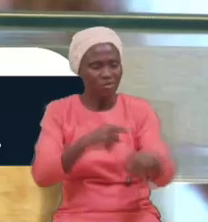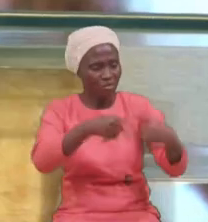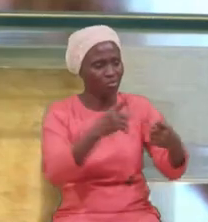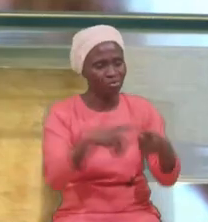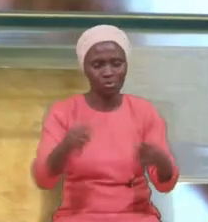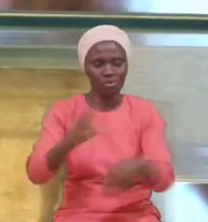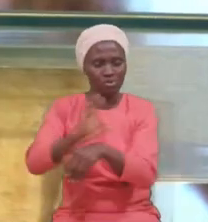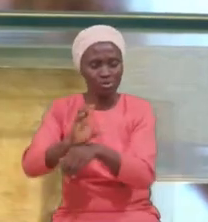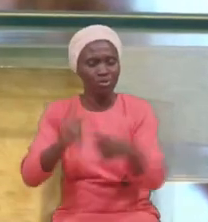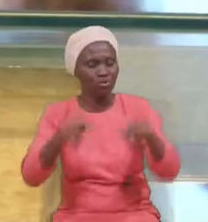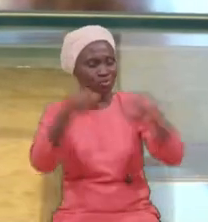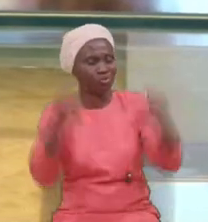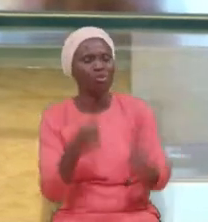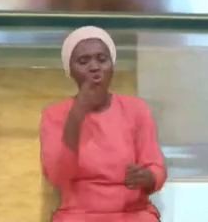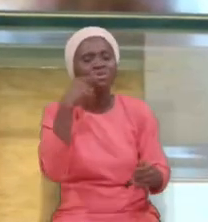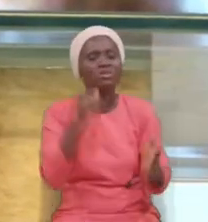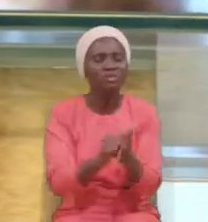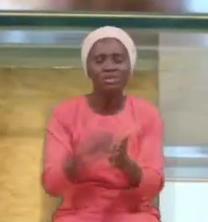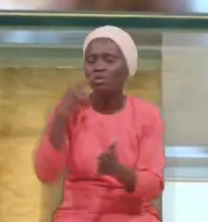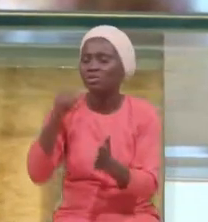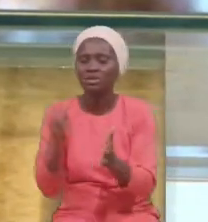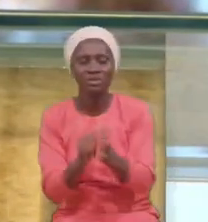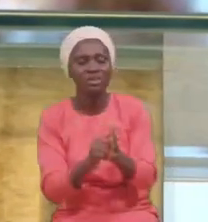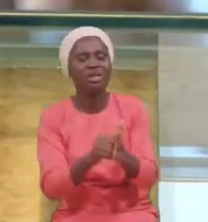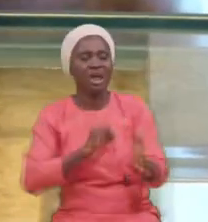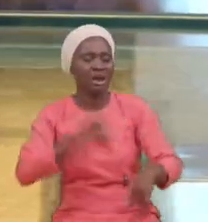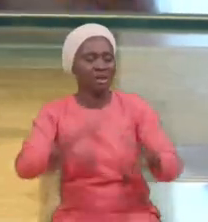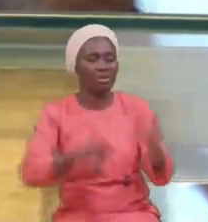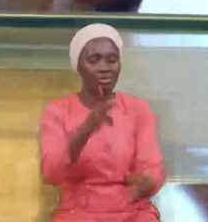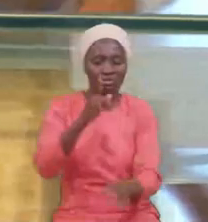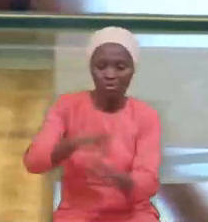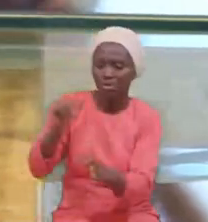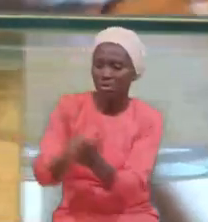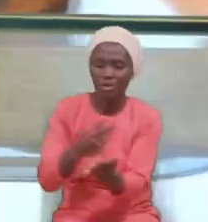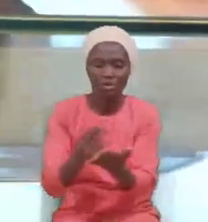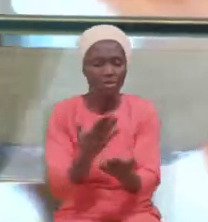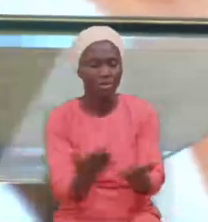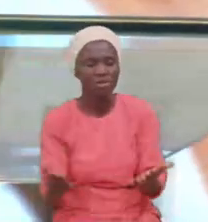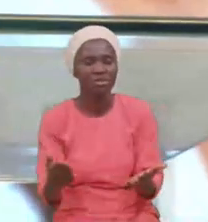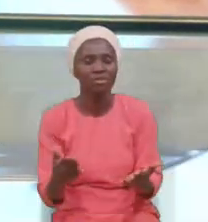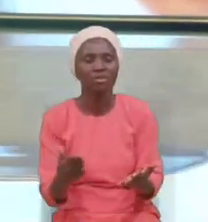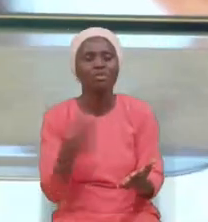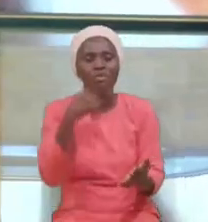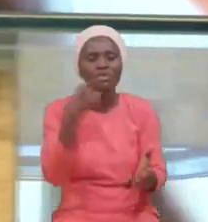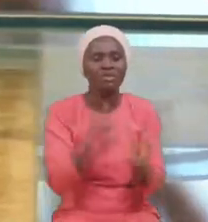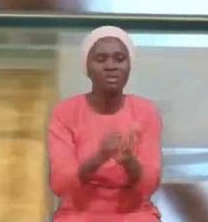dans le tabernacle, qui dit que je ne peux pas être dans le temple, qui dit que je ne peux pas toucher la chose sainte là, qui dit que je ne peux pas